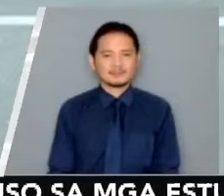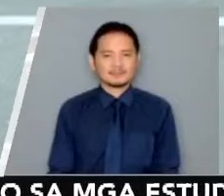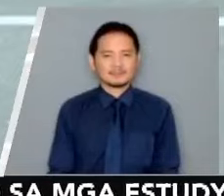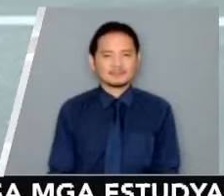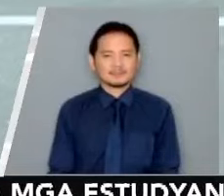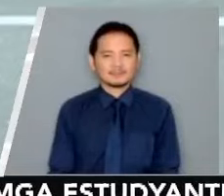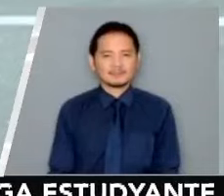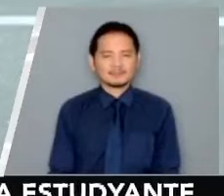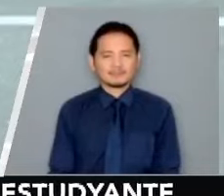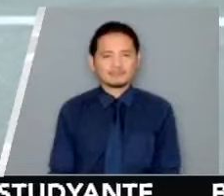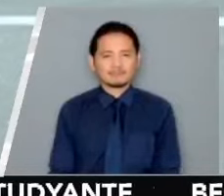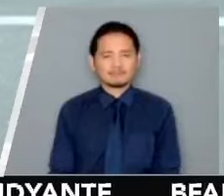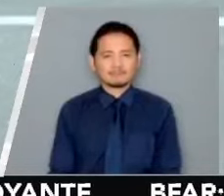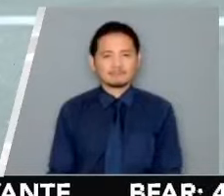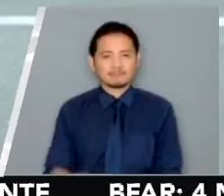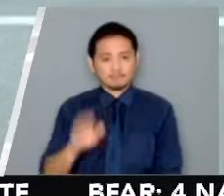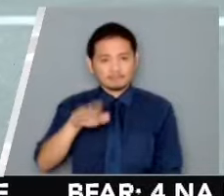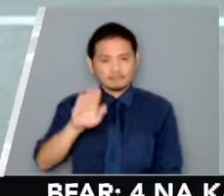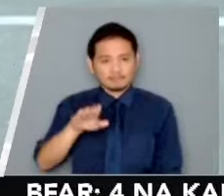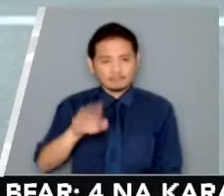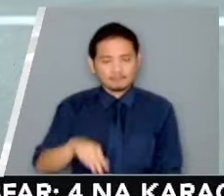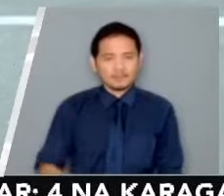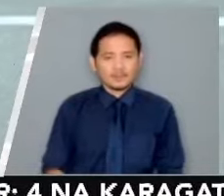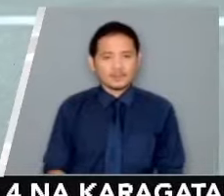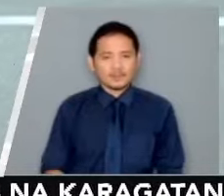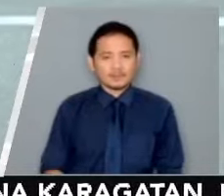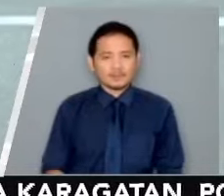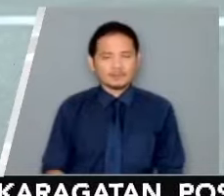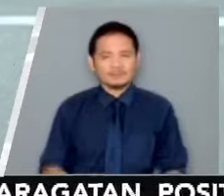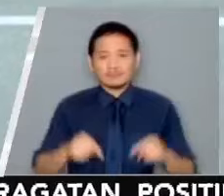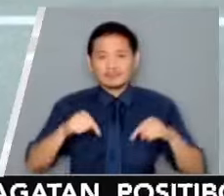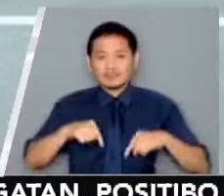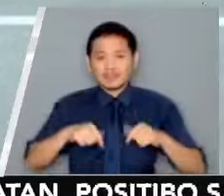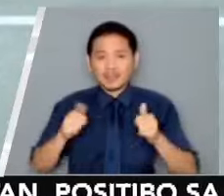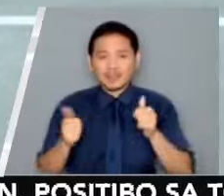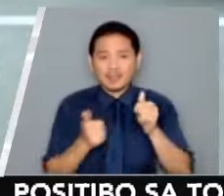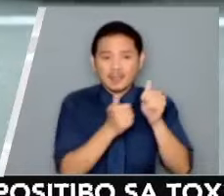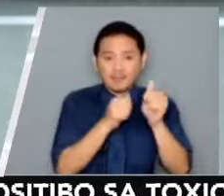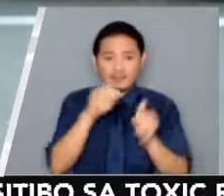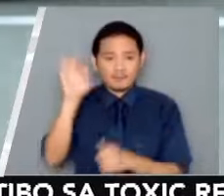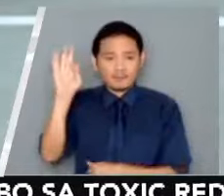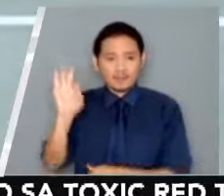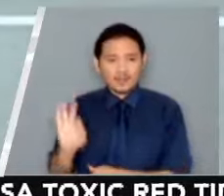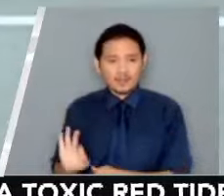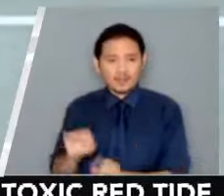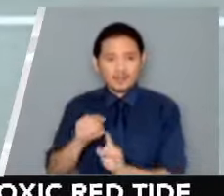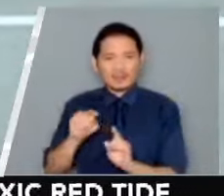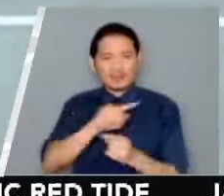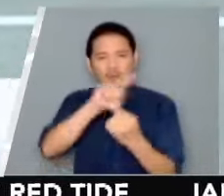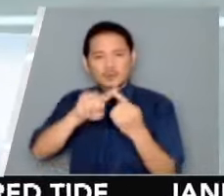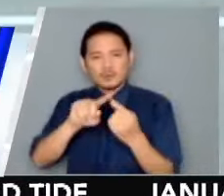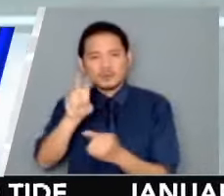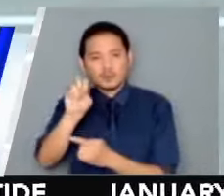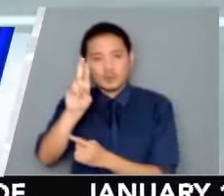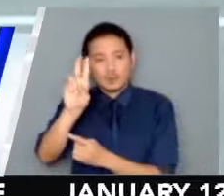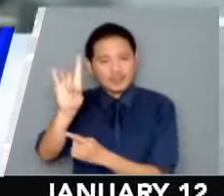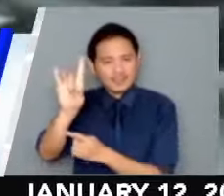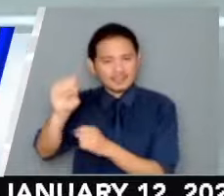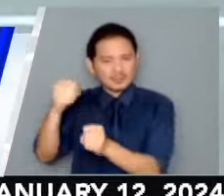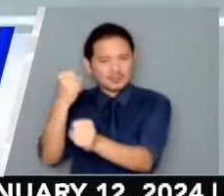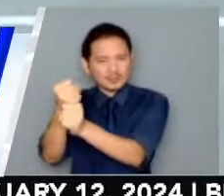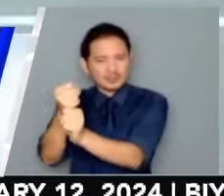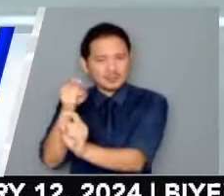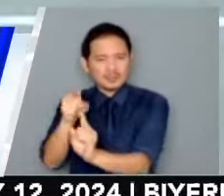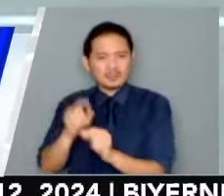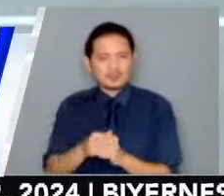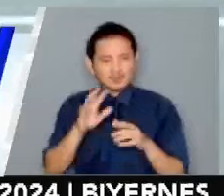Ivan, so far on track na isagawa itong Catch-up Fridays hanggang 2028 hanggang matapos itong kasalukuyang administrasyon. Ito